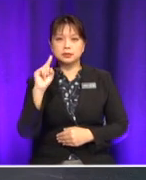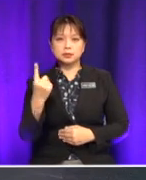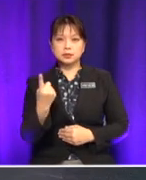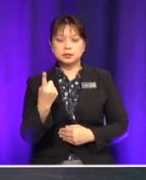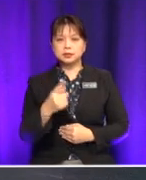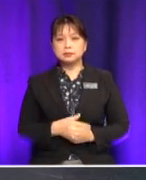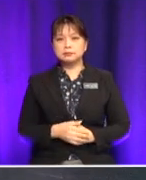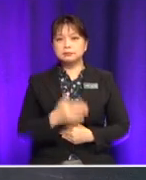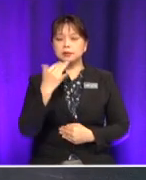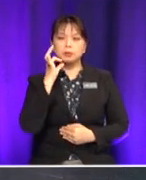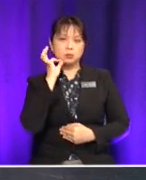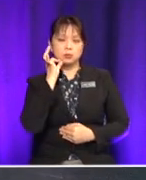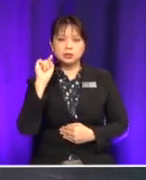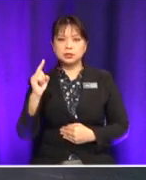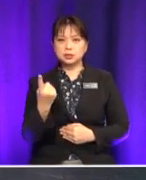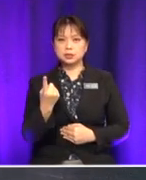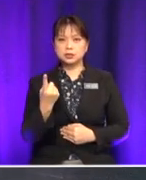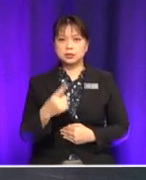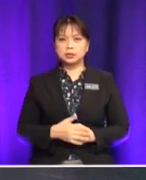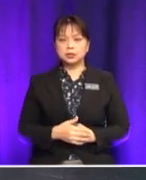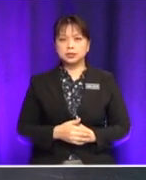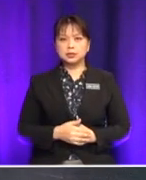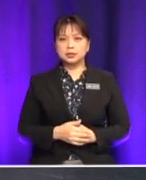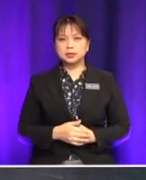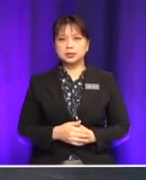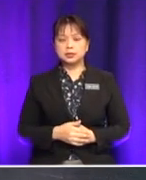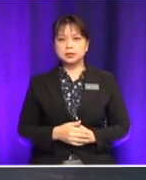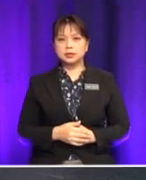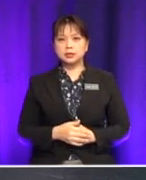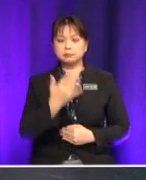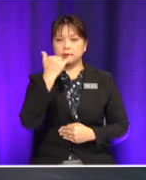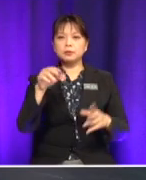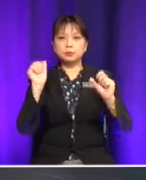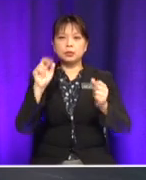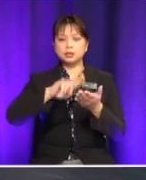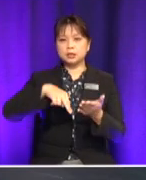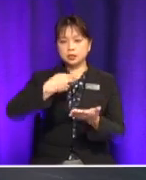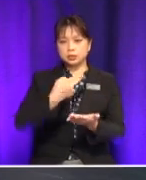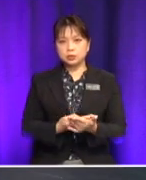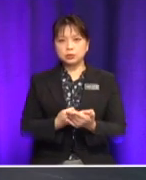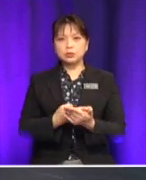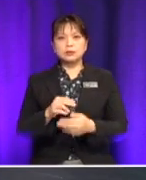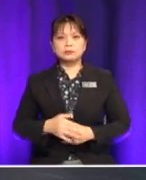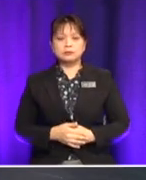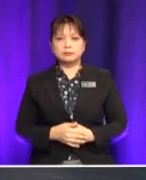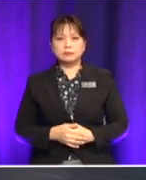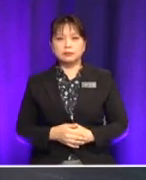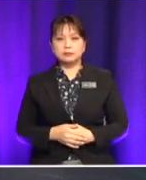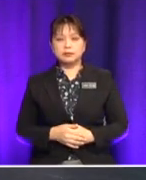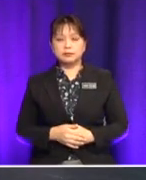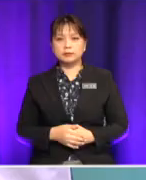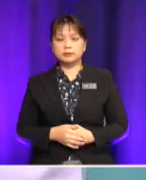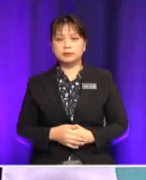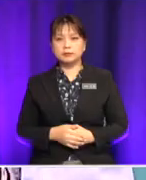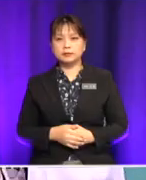tapi macam-macam benda yang ditanya kenapa buah itu boleh jatuh di atas ke bawah Kenapa bukan jatuh ke